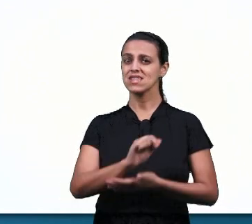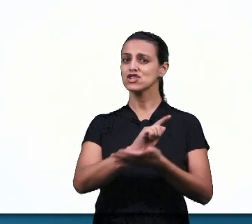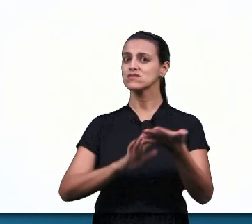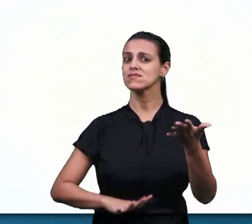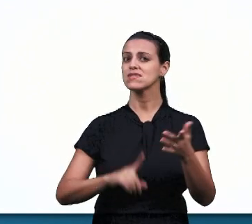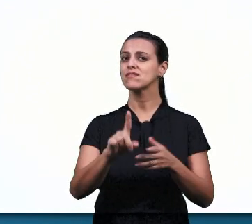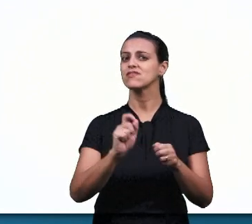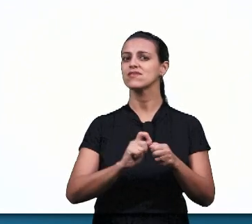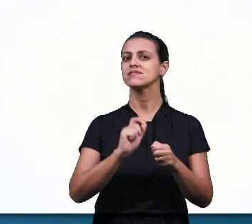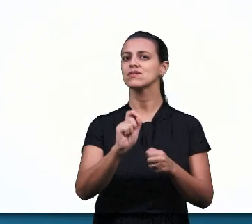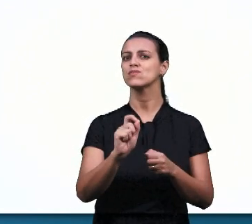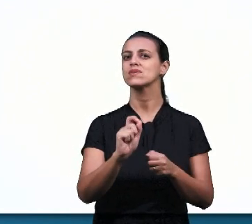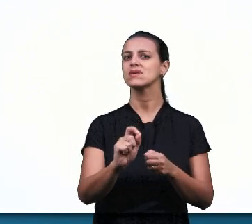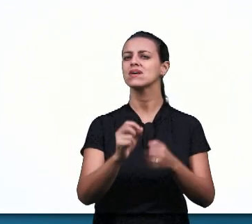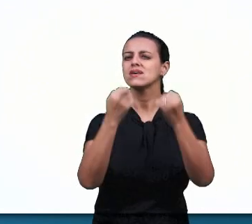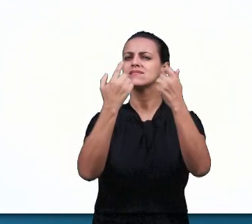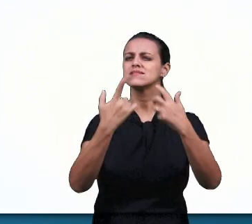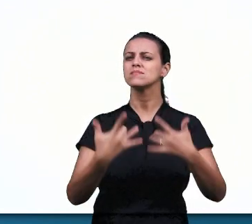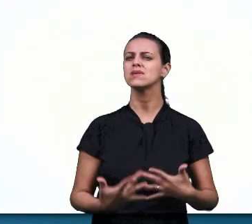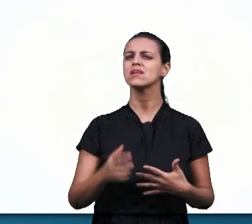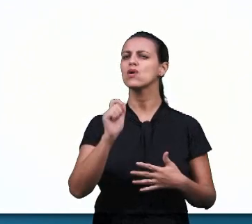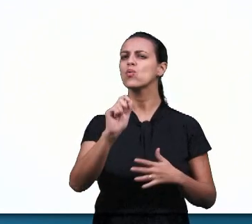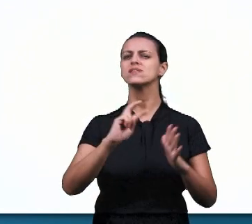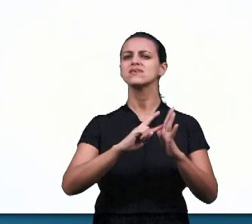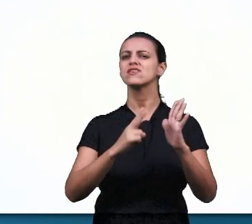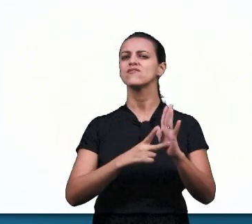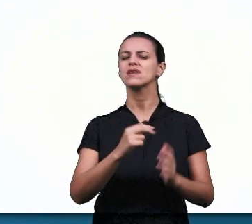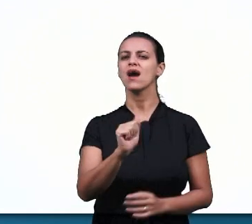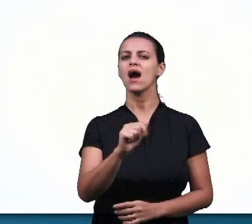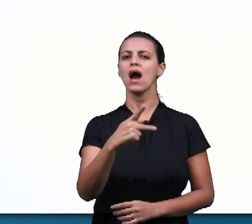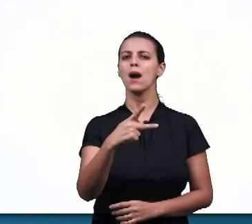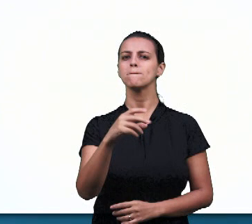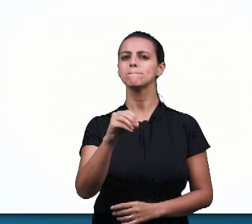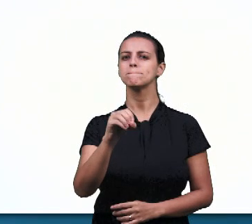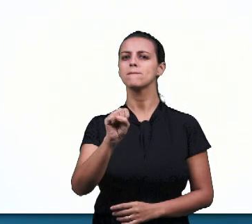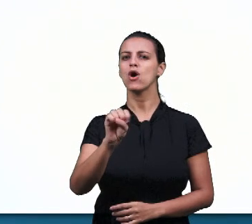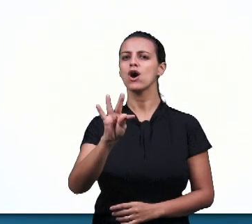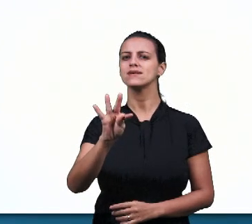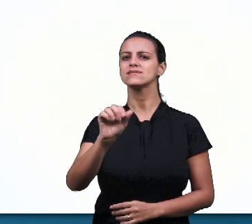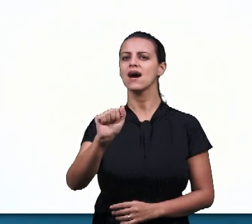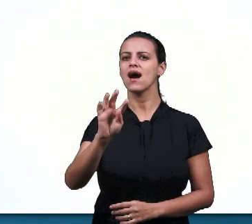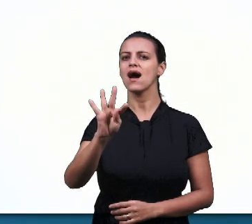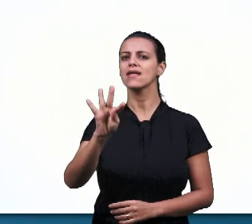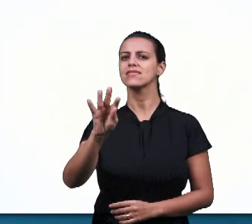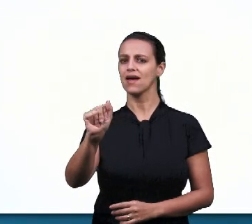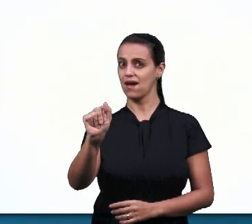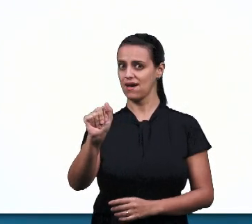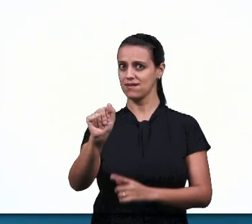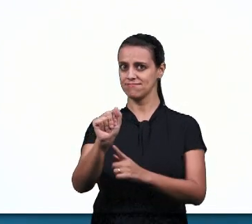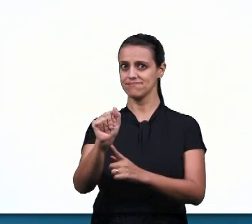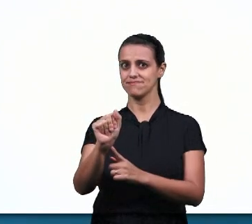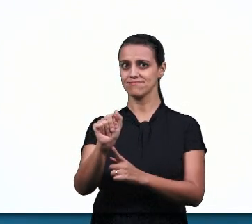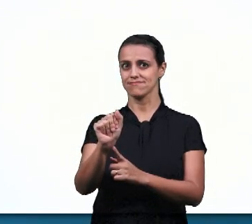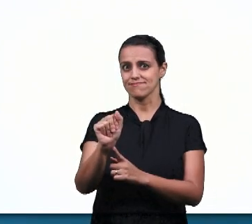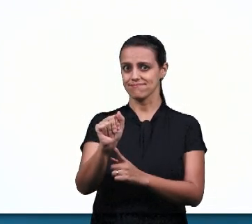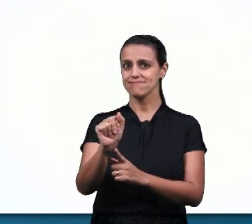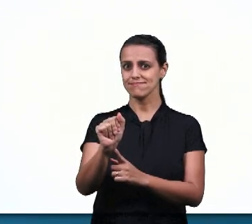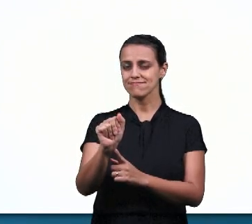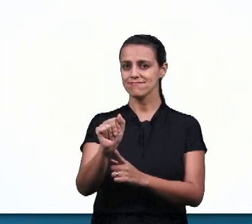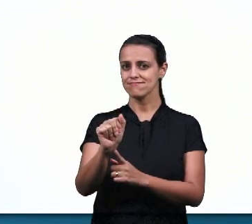L'activité, c'est définir qu'est-ce que c'est être un apostate. Donc ça, c'est la première